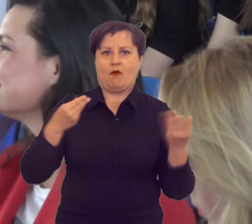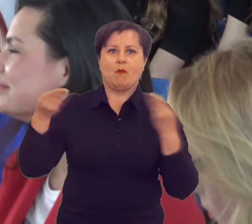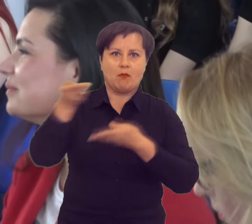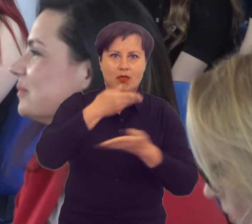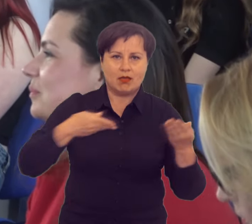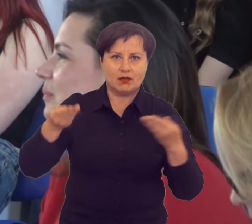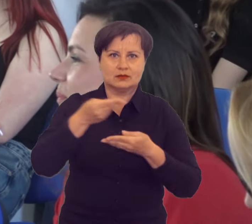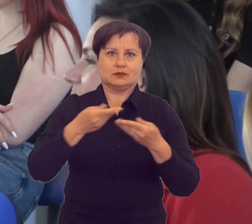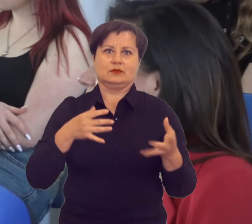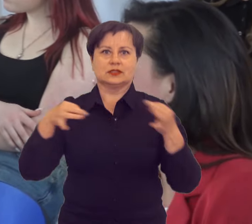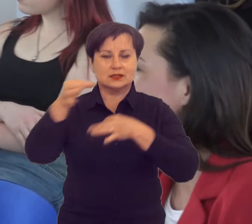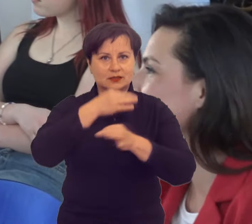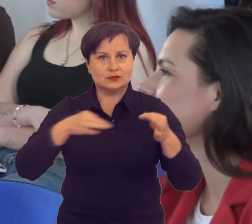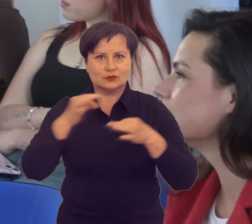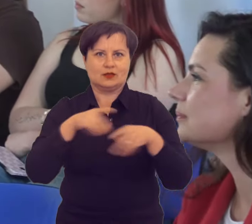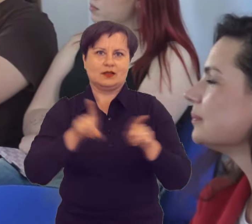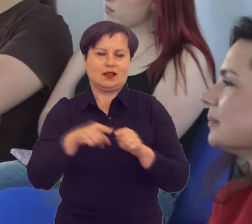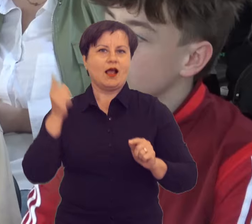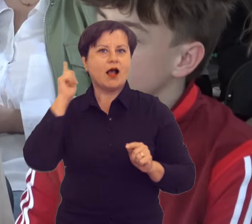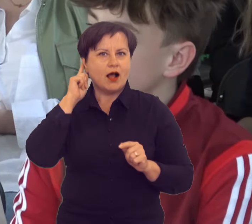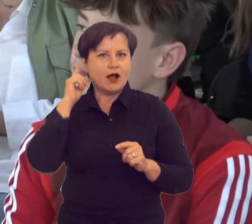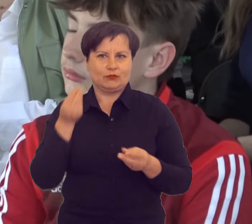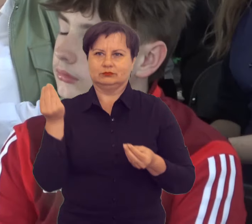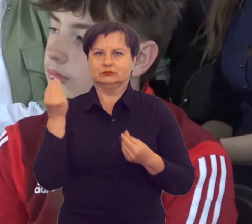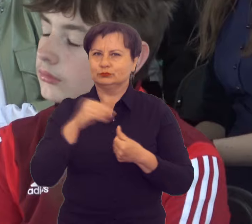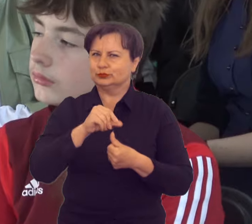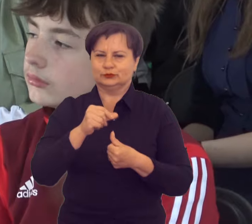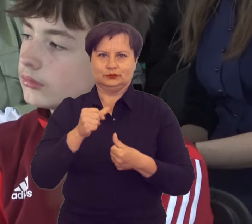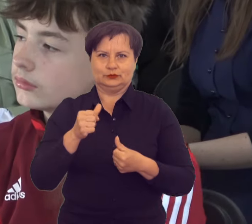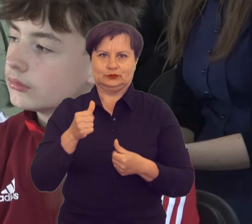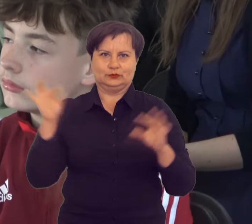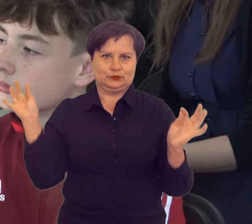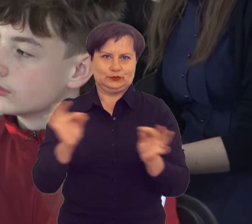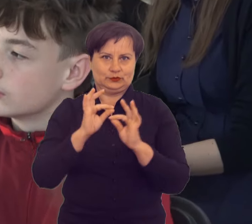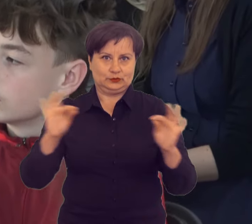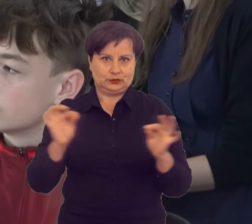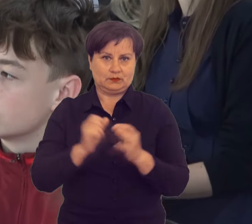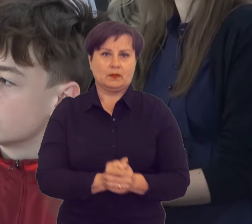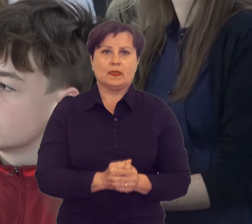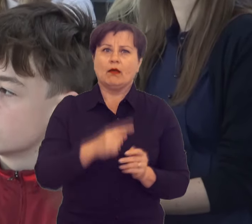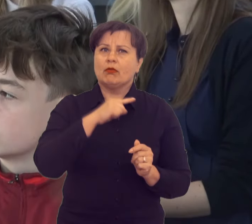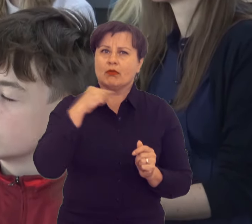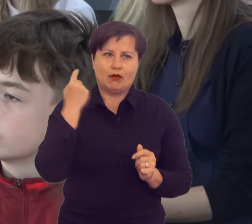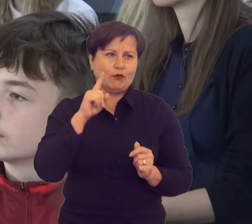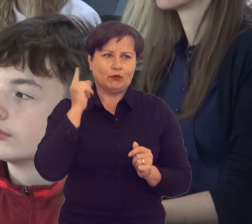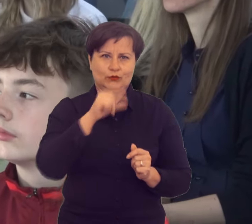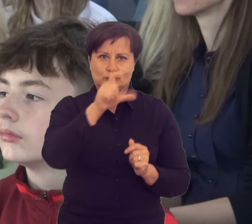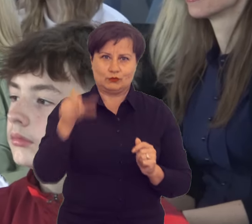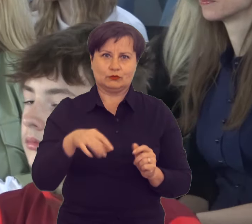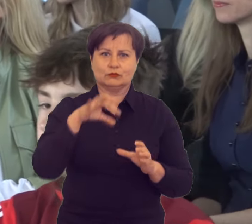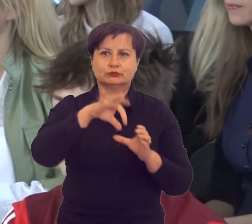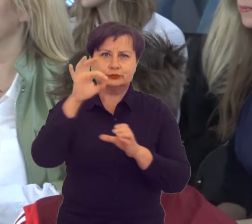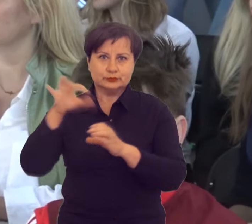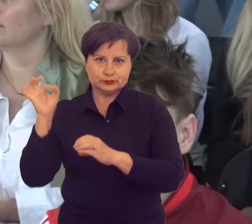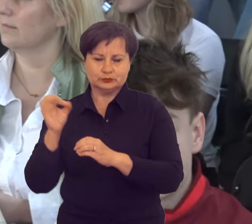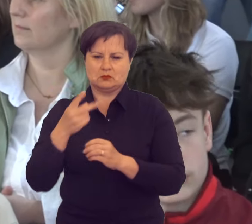diskutuota ir žinoma, klausytasi puikios muzikos. O kad vis daugiau jaunų žmonių renkasi savanorystę,